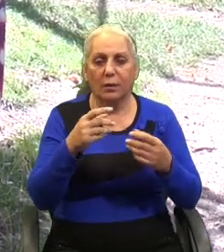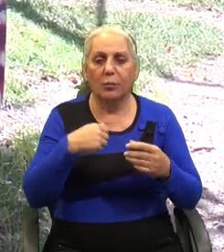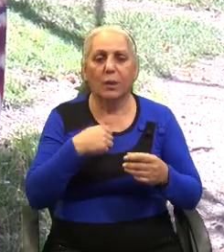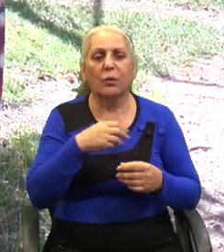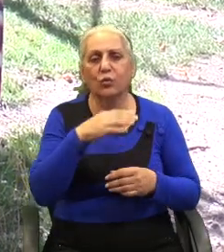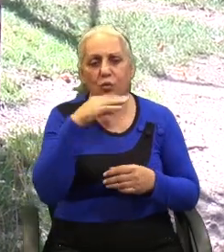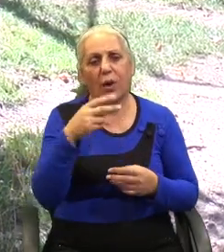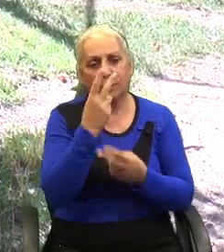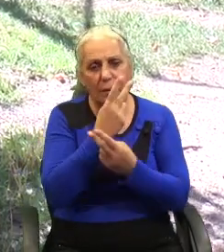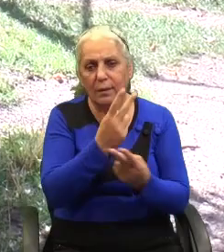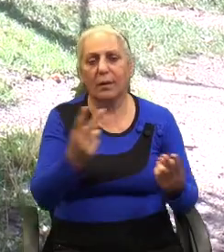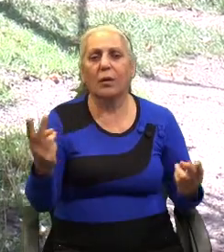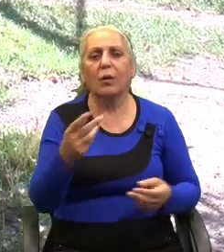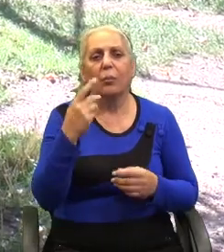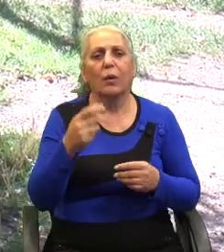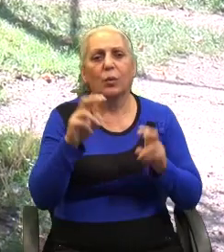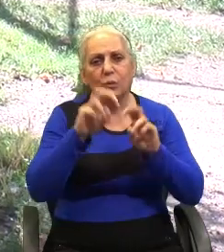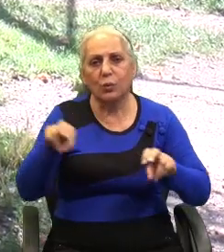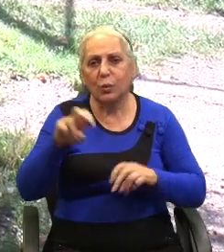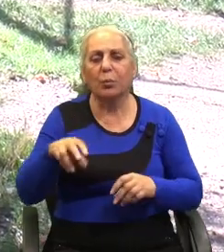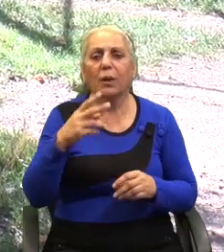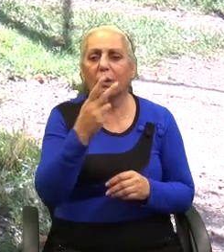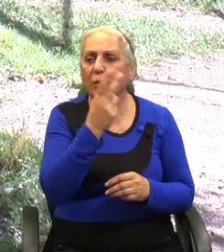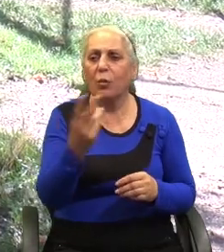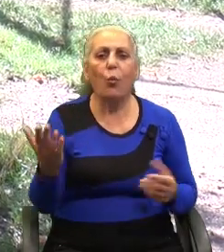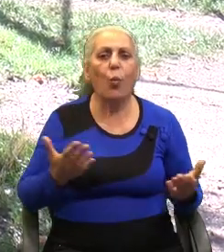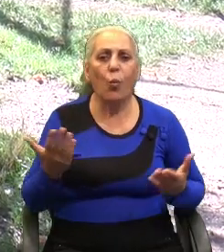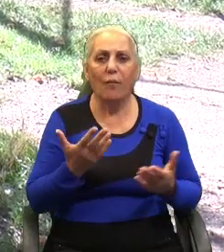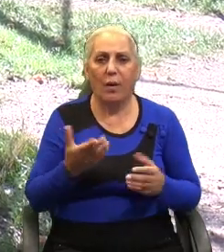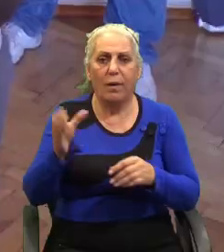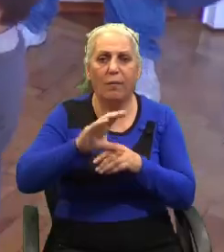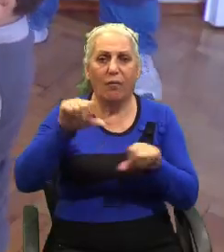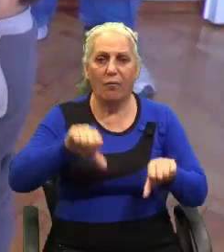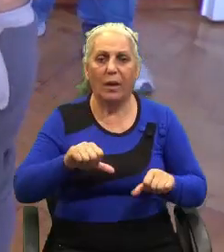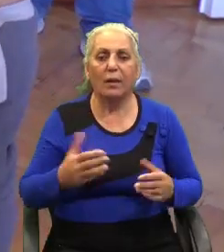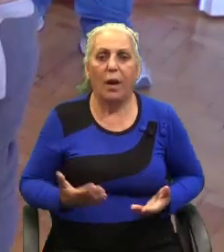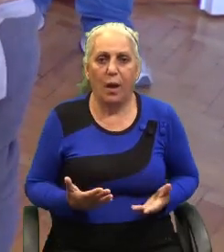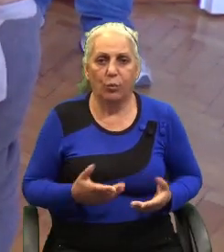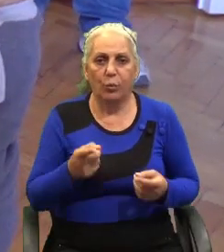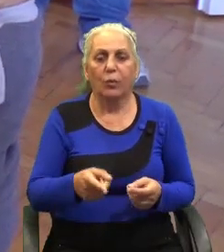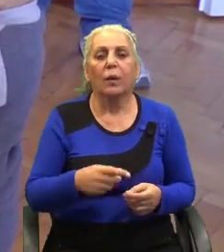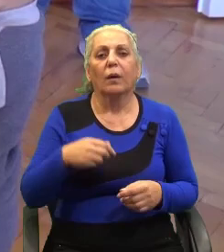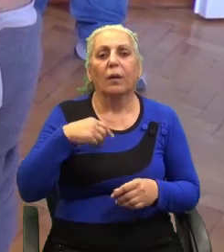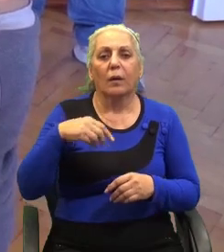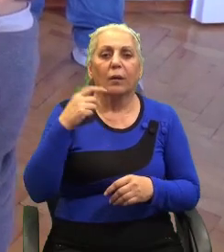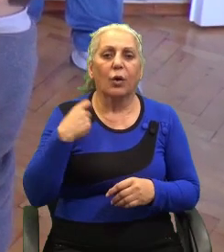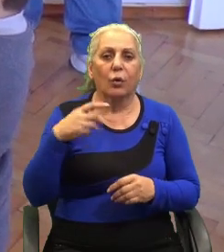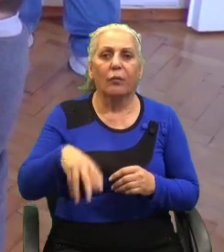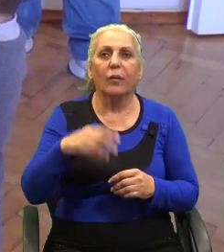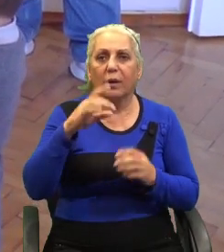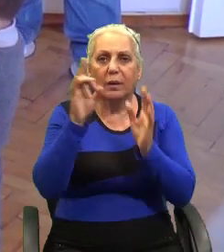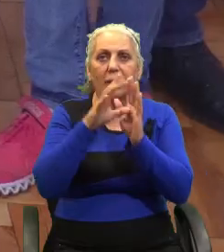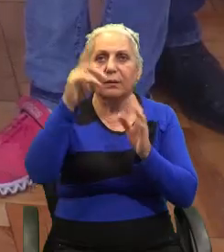երկար ուսումնասիրել ենք, ընտրել ենք վատթարագույն պայմաններում ապրողներին։ Վանաձորում Հայաստանի էլեկտրական ցանցերի ու